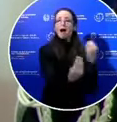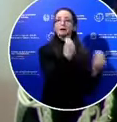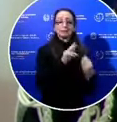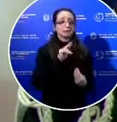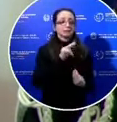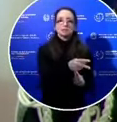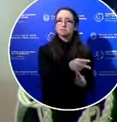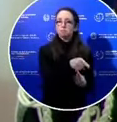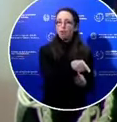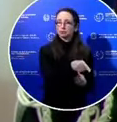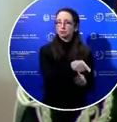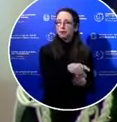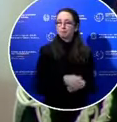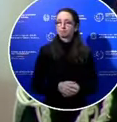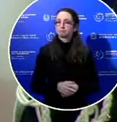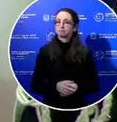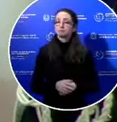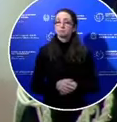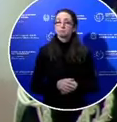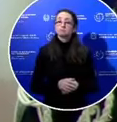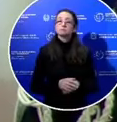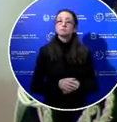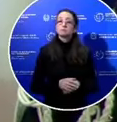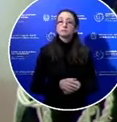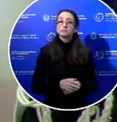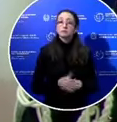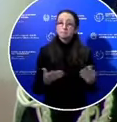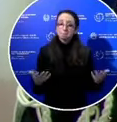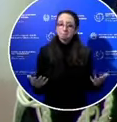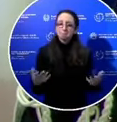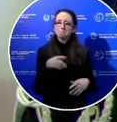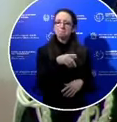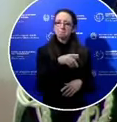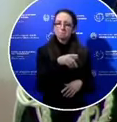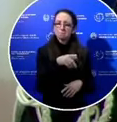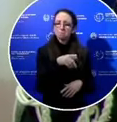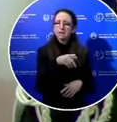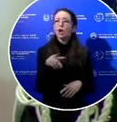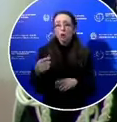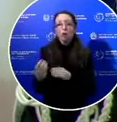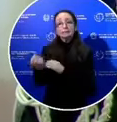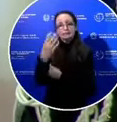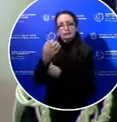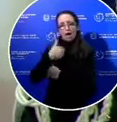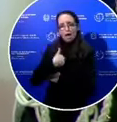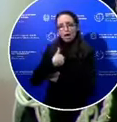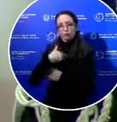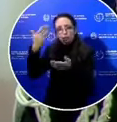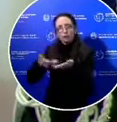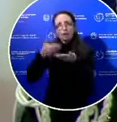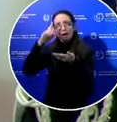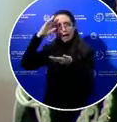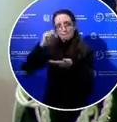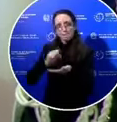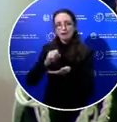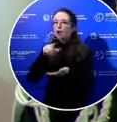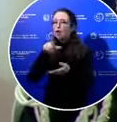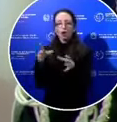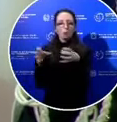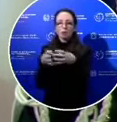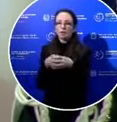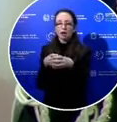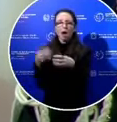hanno sollevato e delle risposte anche rispetto a ciò che mi hanno insegnato, mi hanno fatto capire che per loro la comunità innanzitutto è